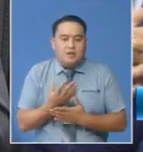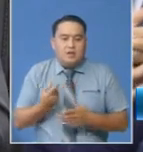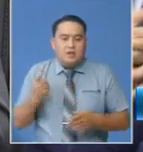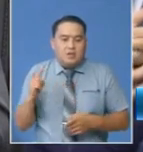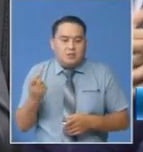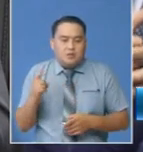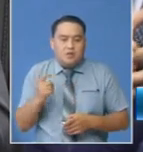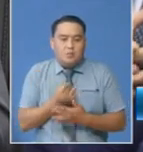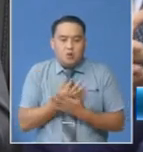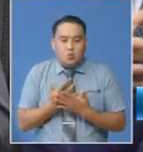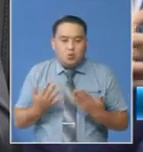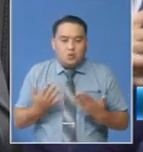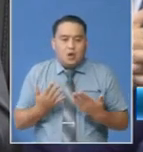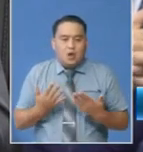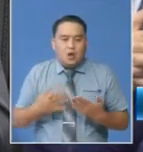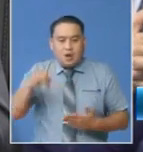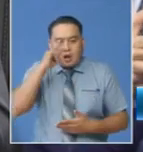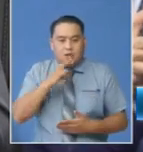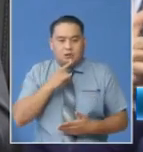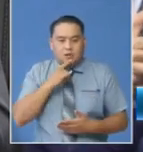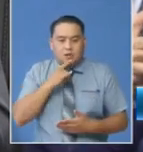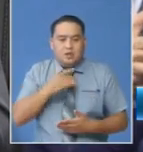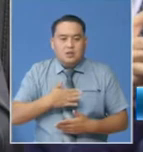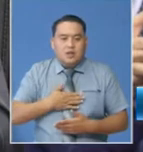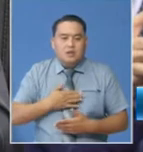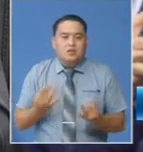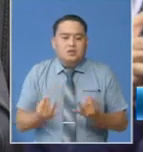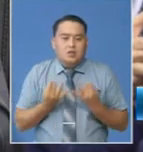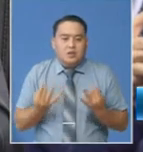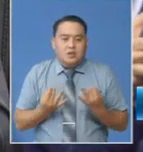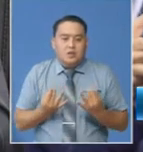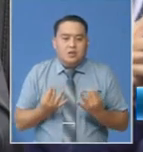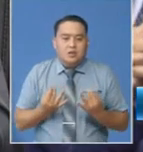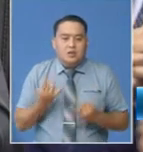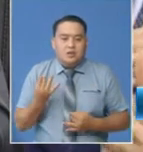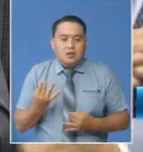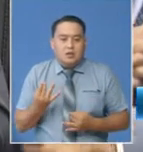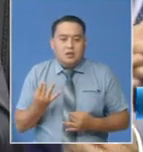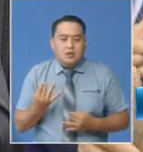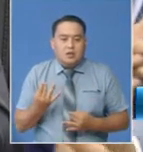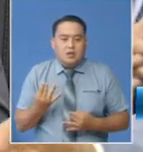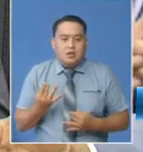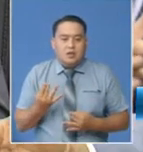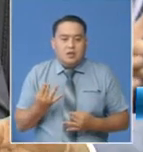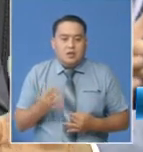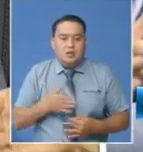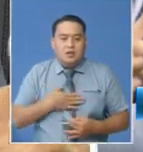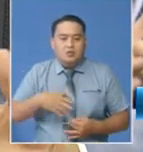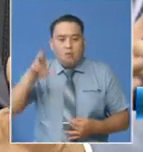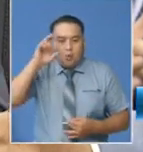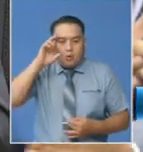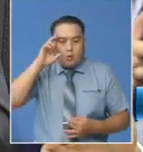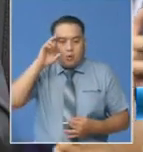нефтехимические продукции. Поэтому казахстанский рынок для нас очень интересен, но и пока перекос в нашу сторону.